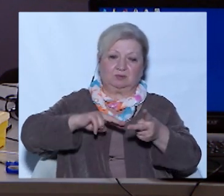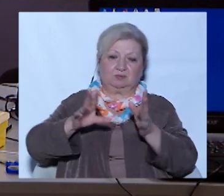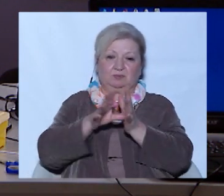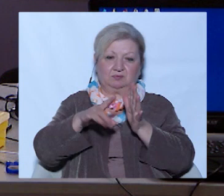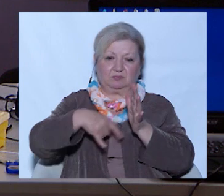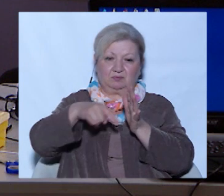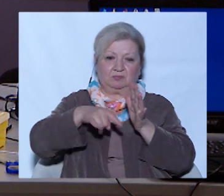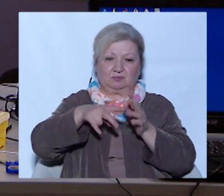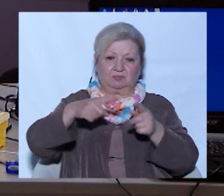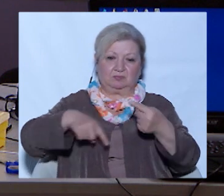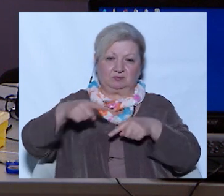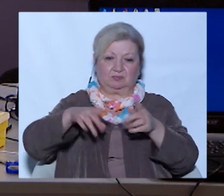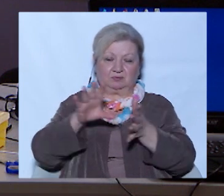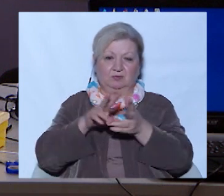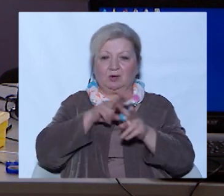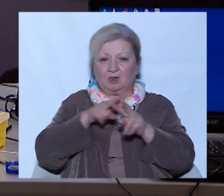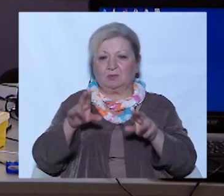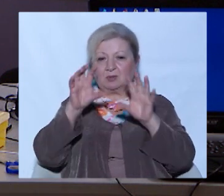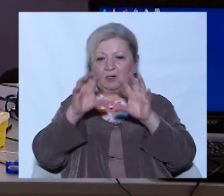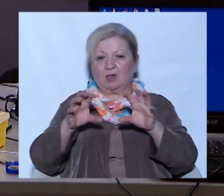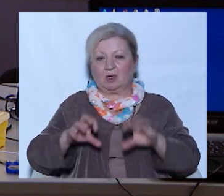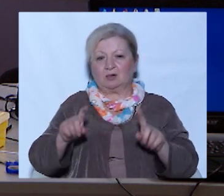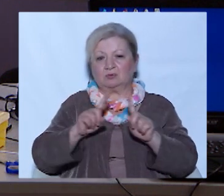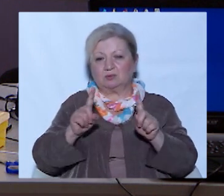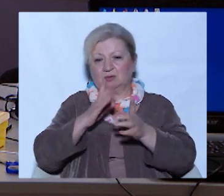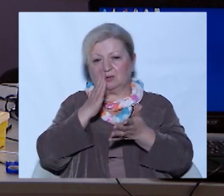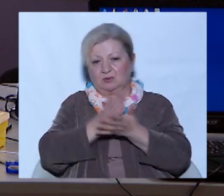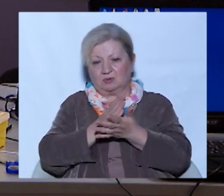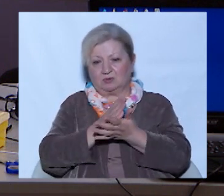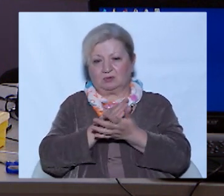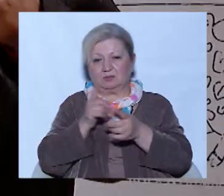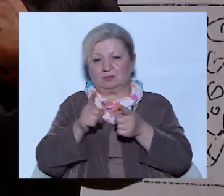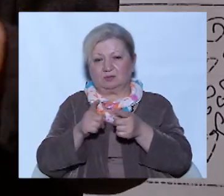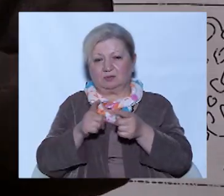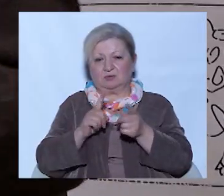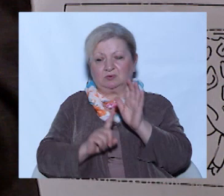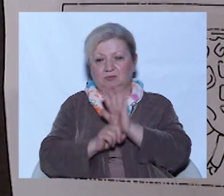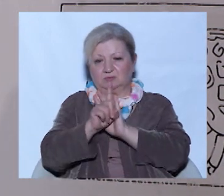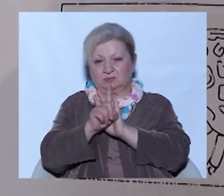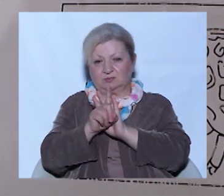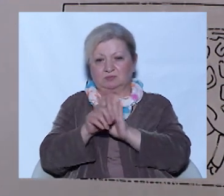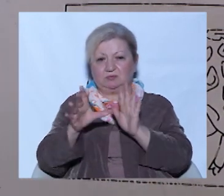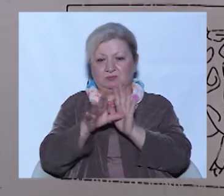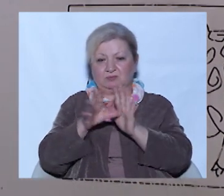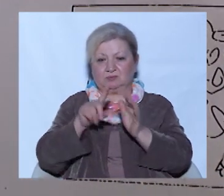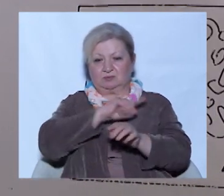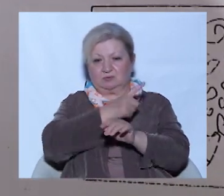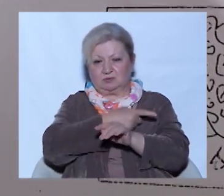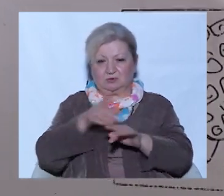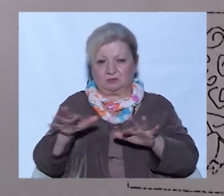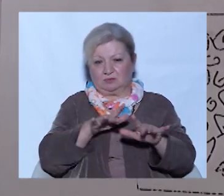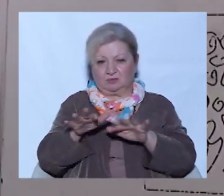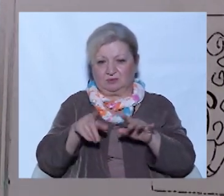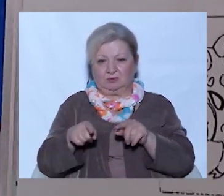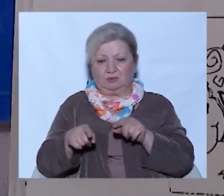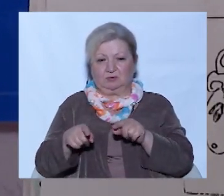აღიძრება ელექტრომამოძრავებელი ძალა, რომელიც რაღაცა კანონზომიერებით, ან რაღაცა კანონით წარმოშობს ამ ელექტრომამოძრავებელ